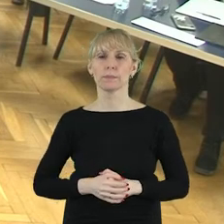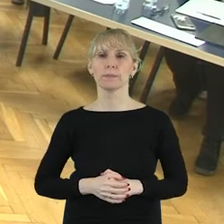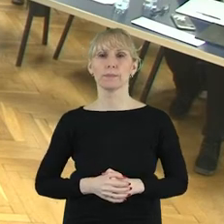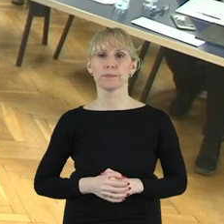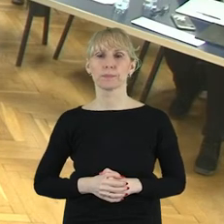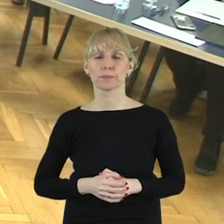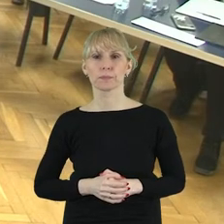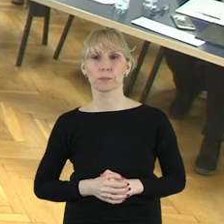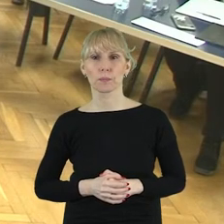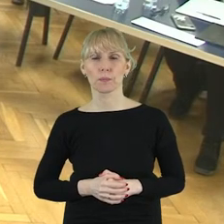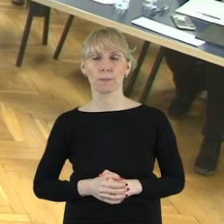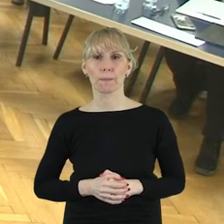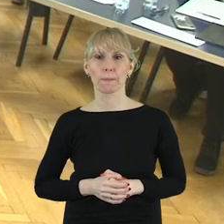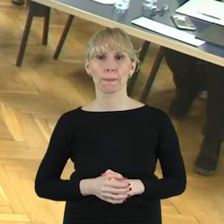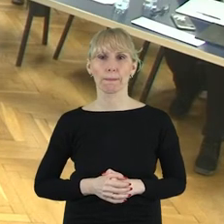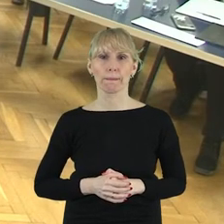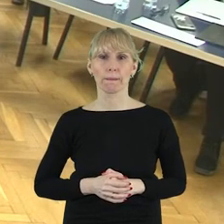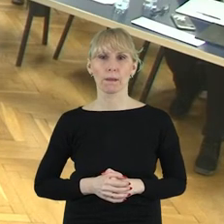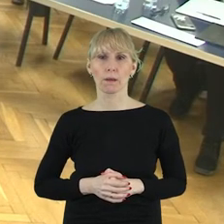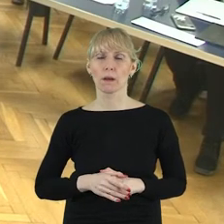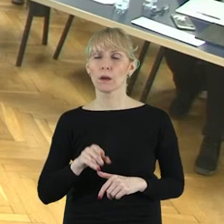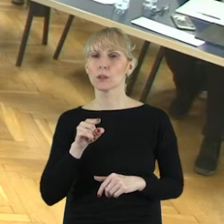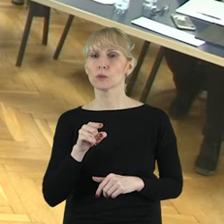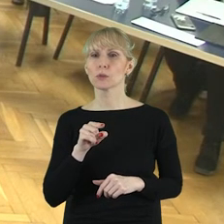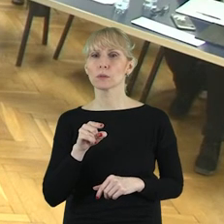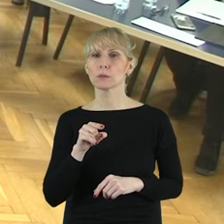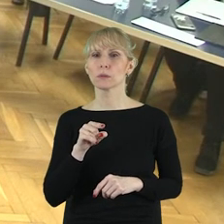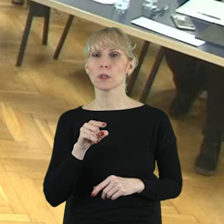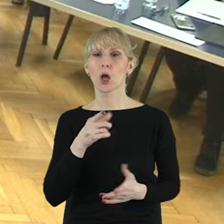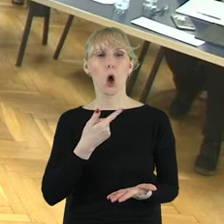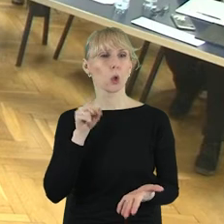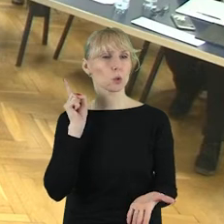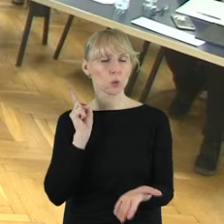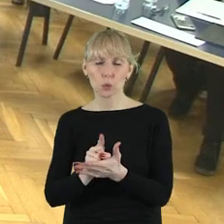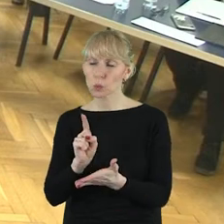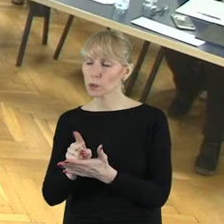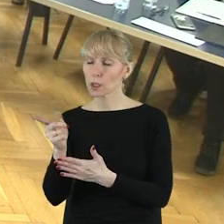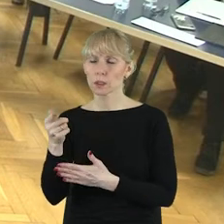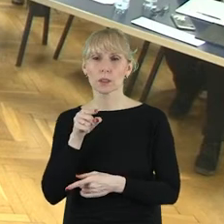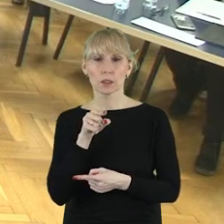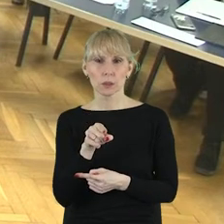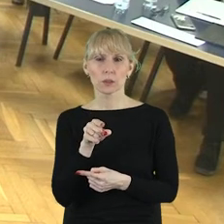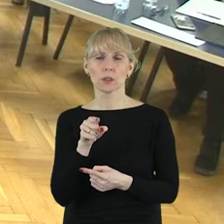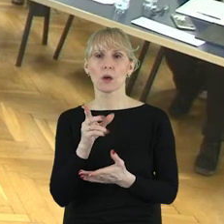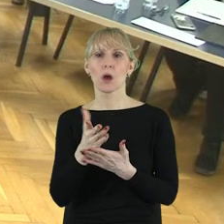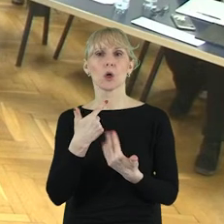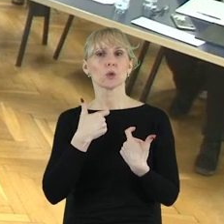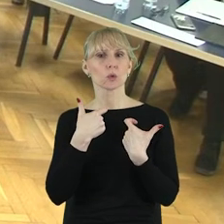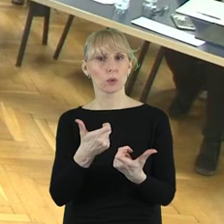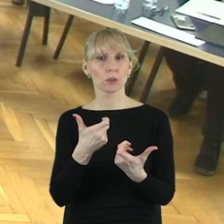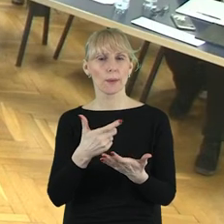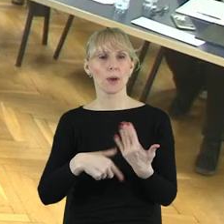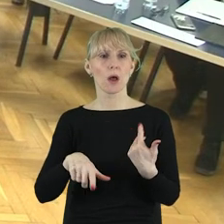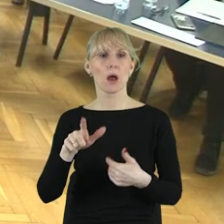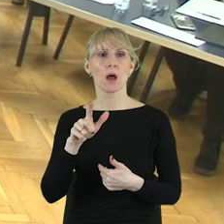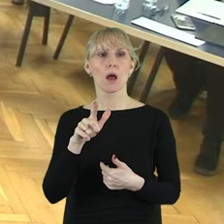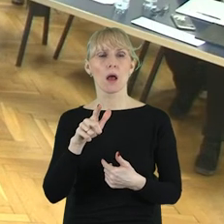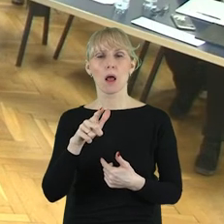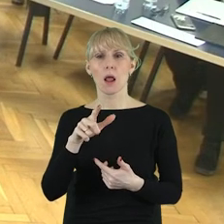transparentność naszych działań. Teatro to sprawiło, że skutecznie i z sukcesami wdrażamy